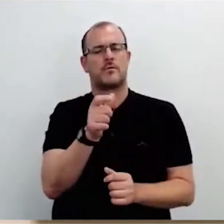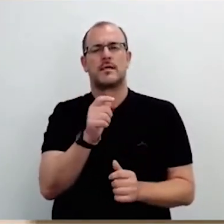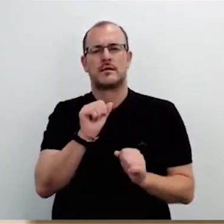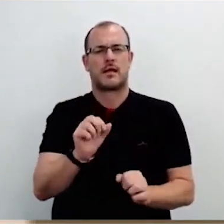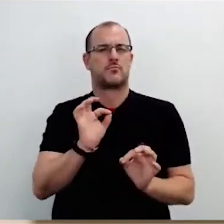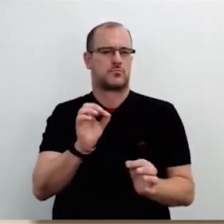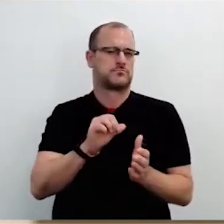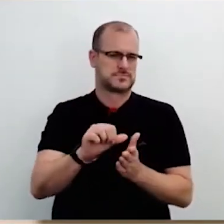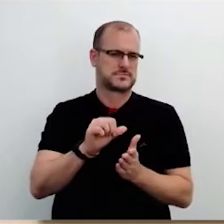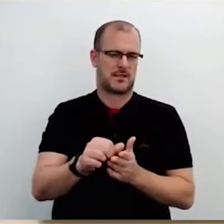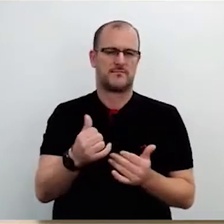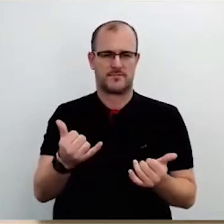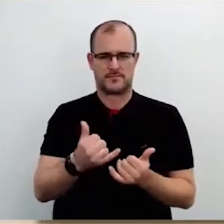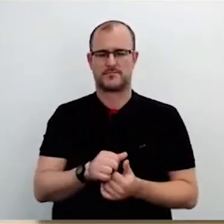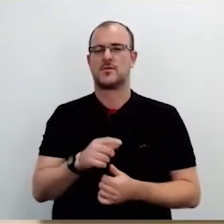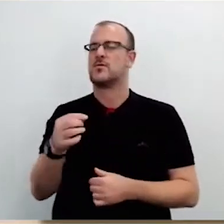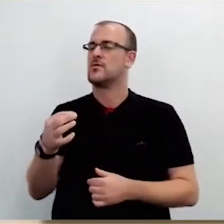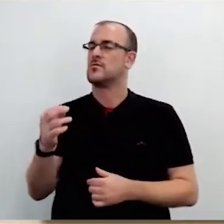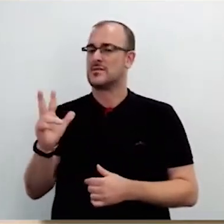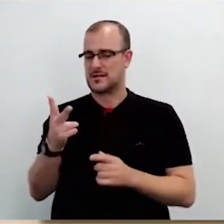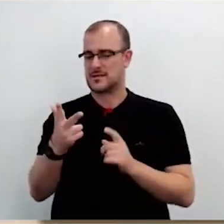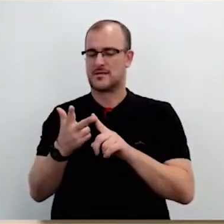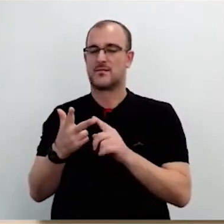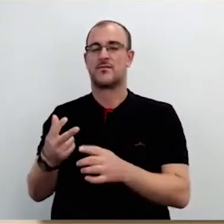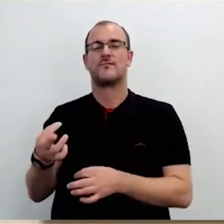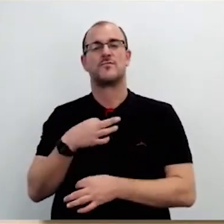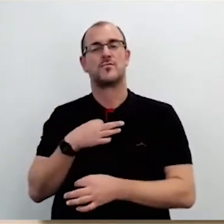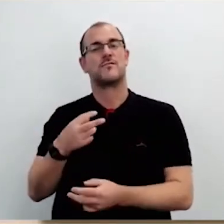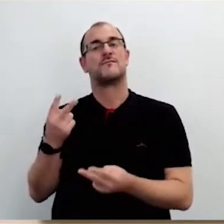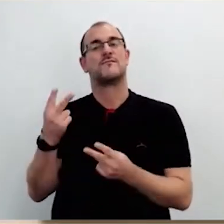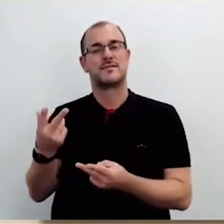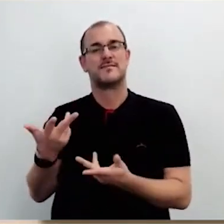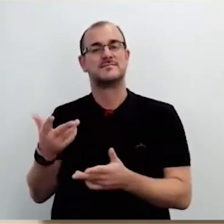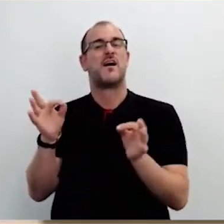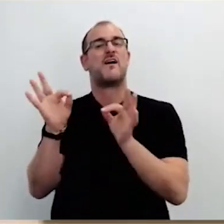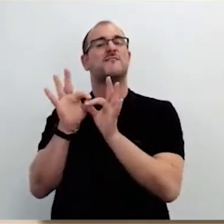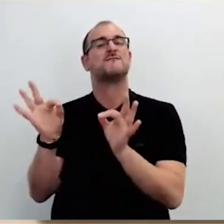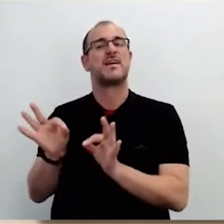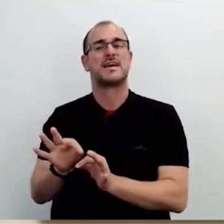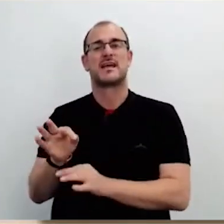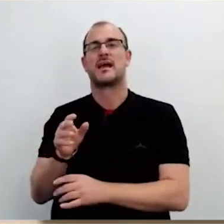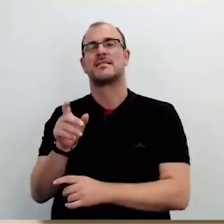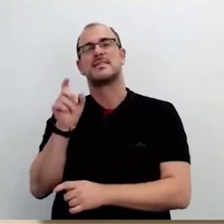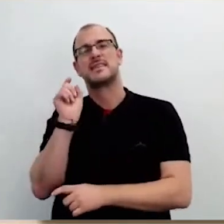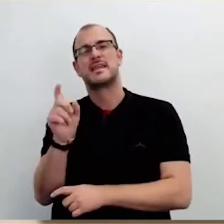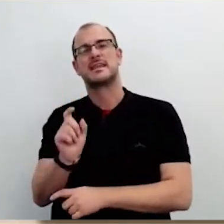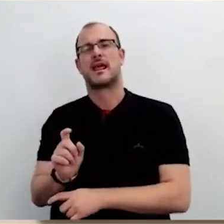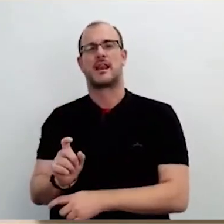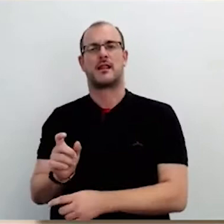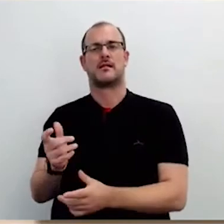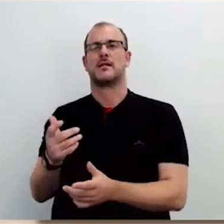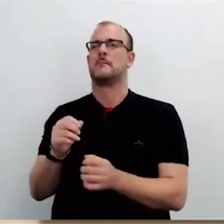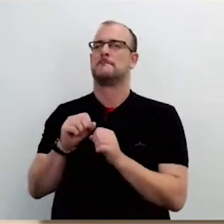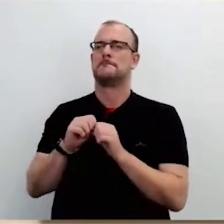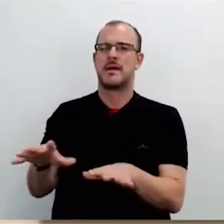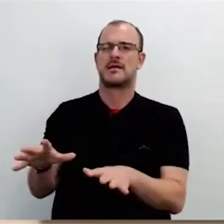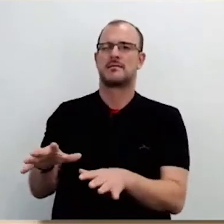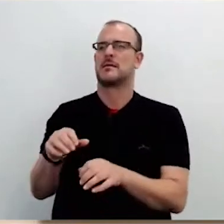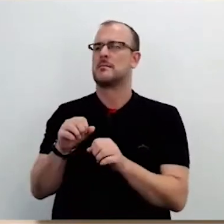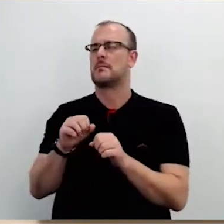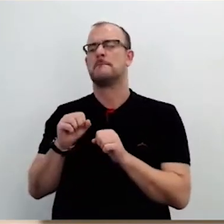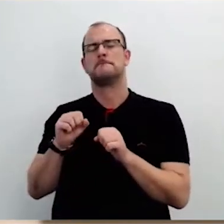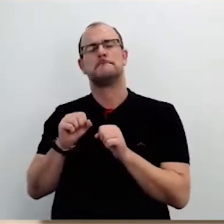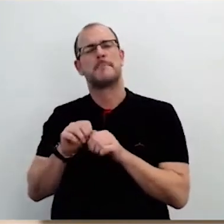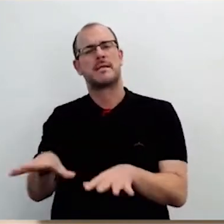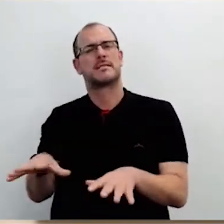dritte ist, uns ist es wichtig, auch die Fähigkeit an Digitalisierung, an digitalen Medien,